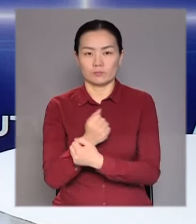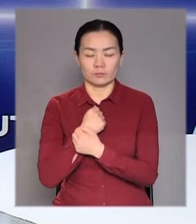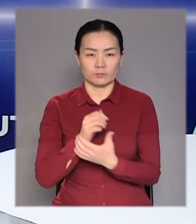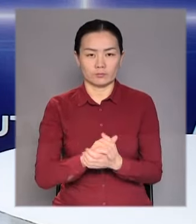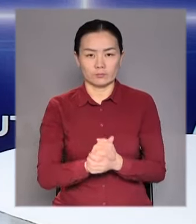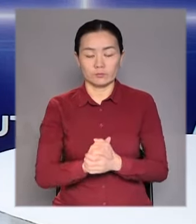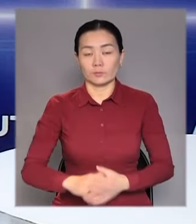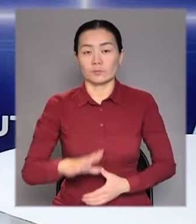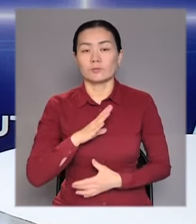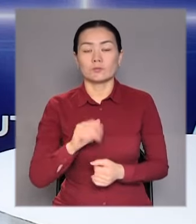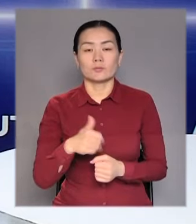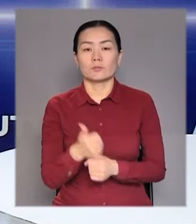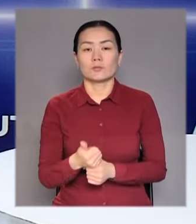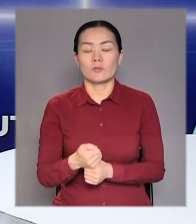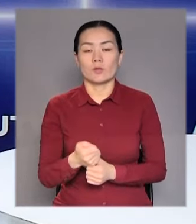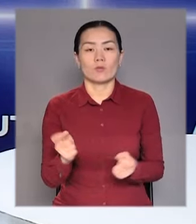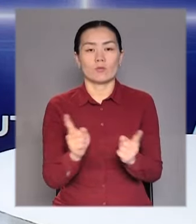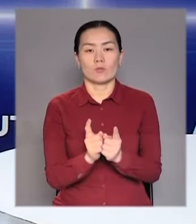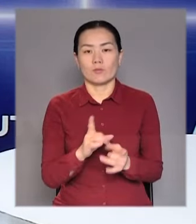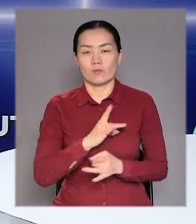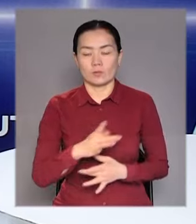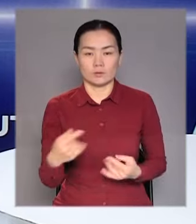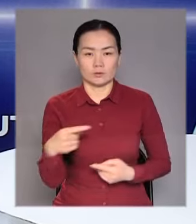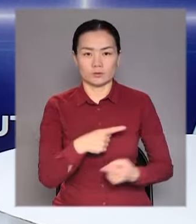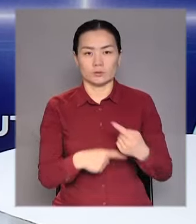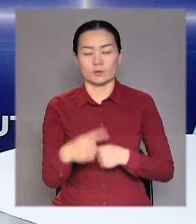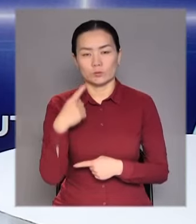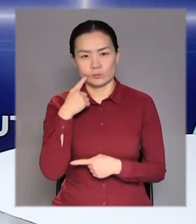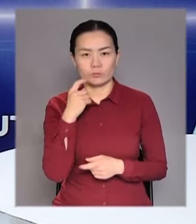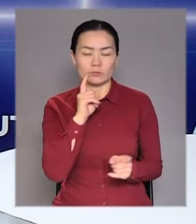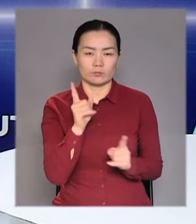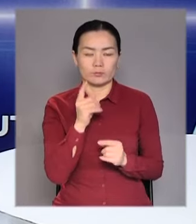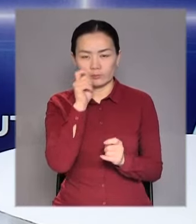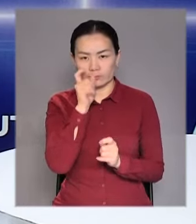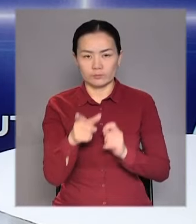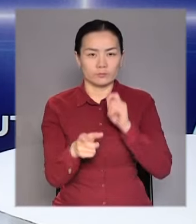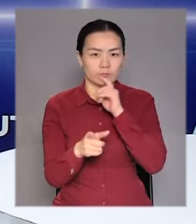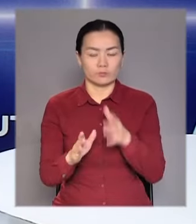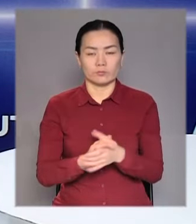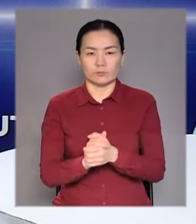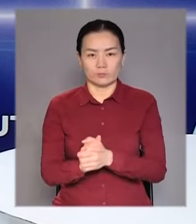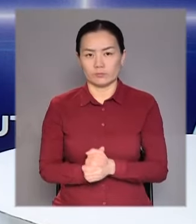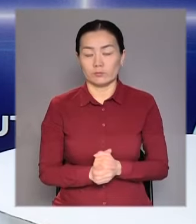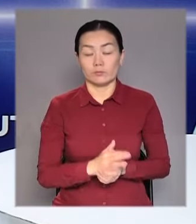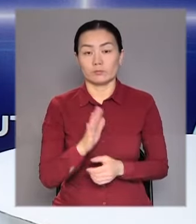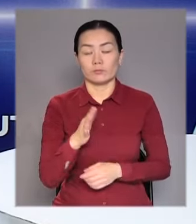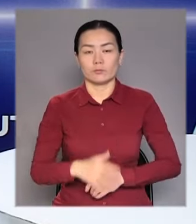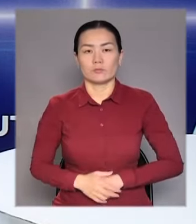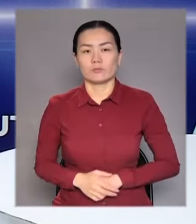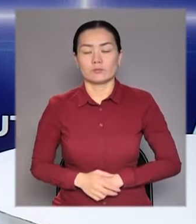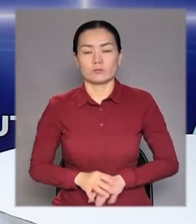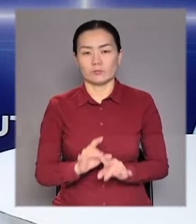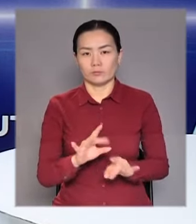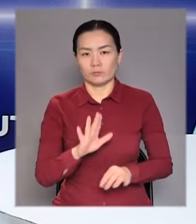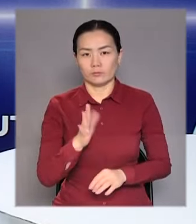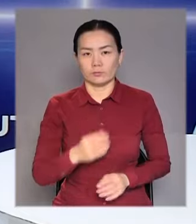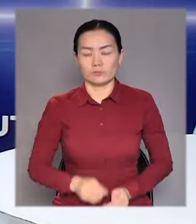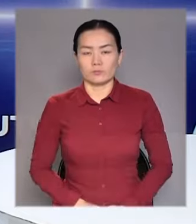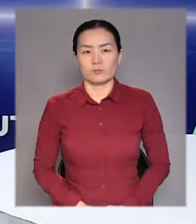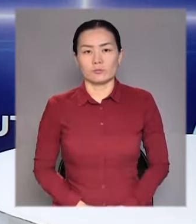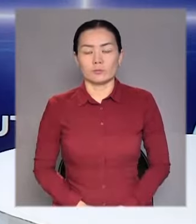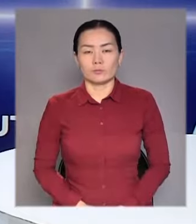төс қағыстырған. Ең бастысы көрісу кезінде арадағы өкпе ренішті ұмытып, мал жан амандығын тілдескен. Толығырақ